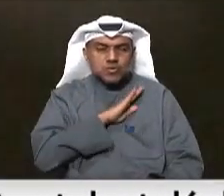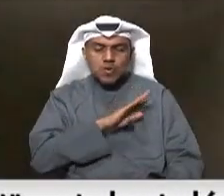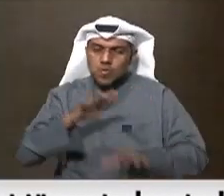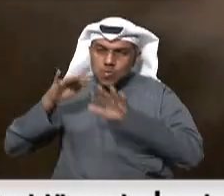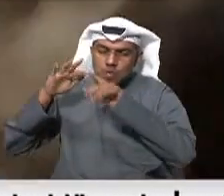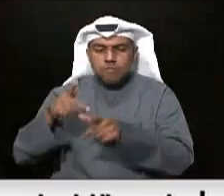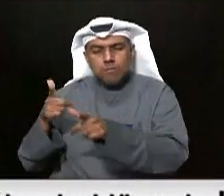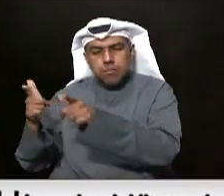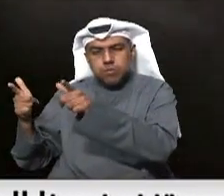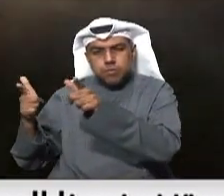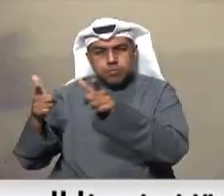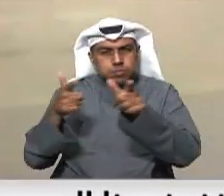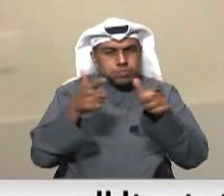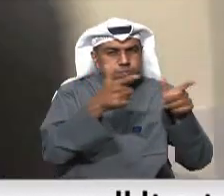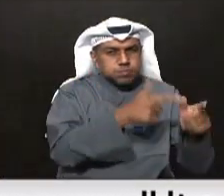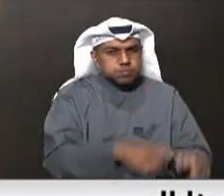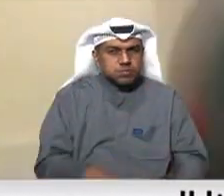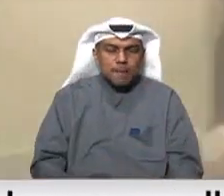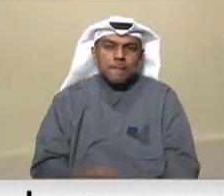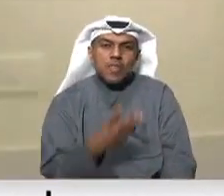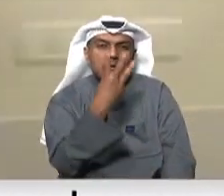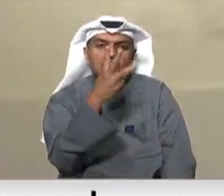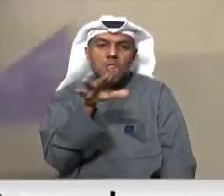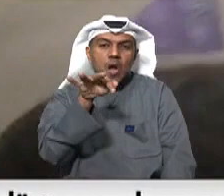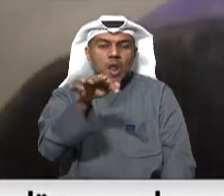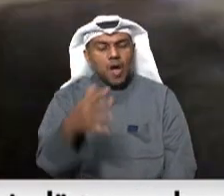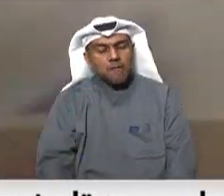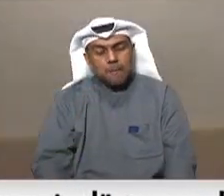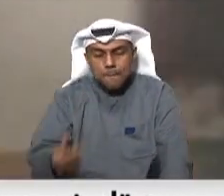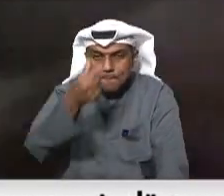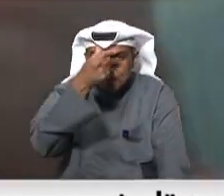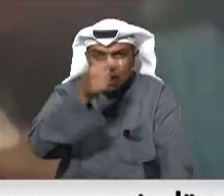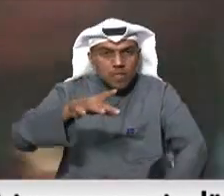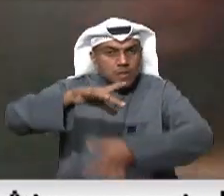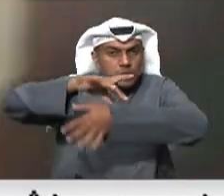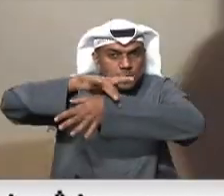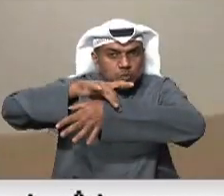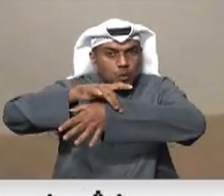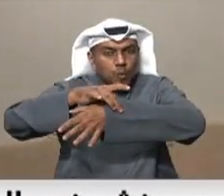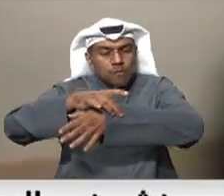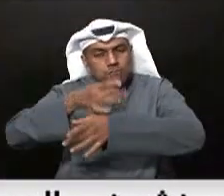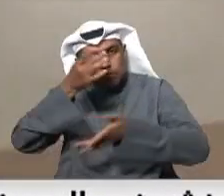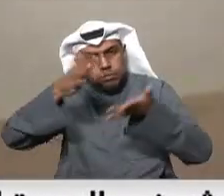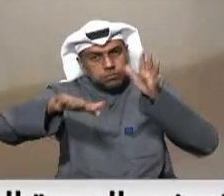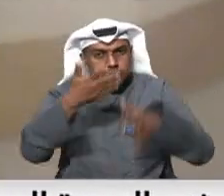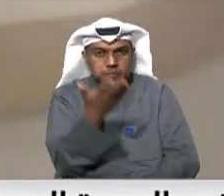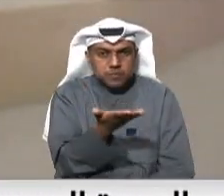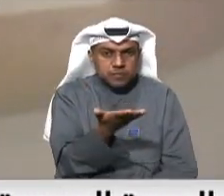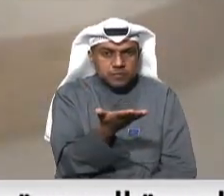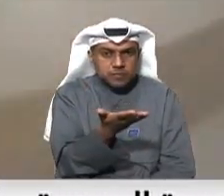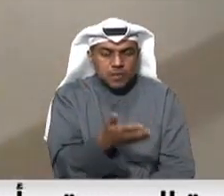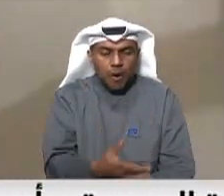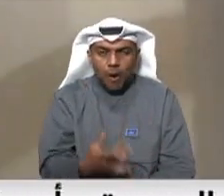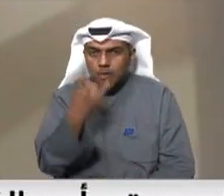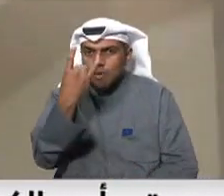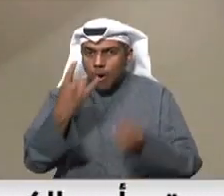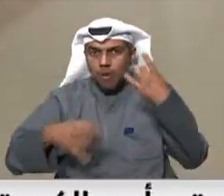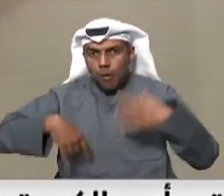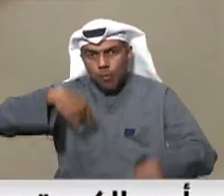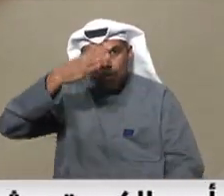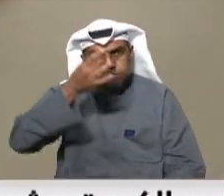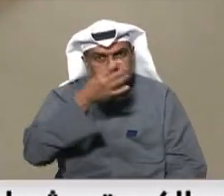فتحت النار على نحو 3000 نازح ومريض وكادر صحي، ما تسبب في استشهاد العشرات